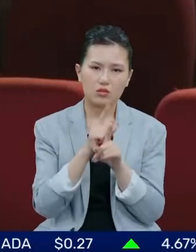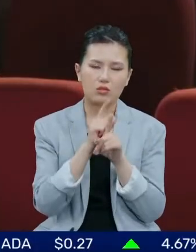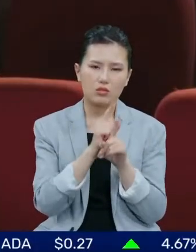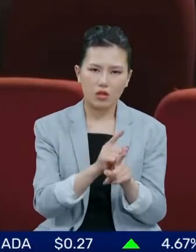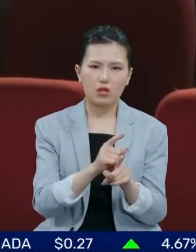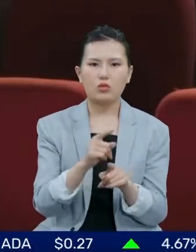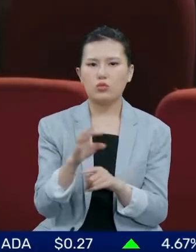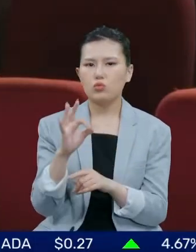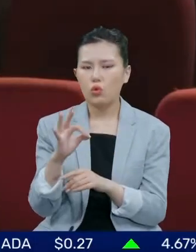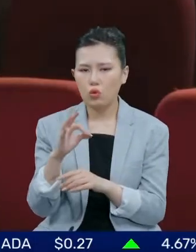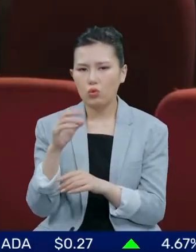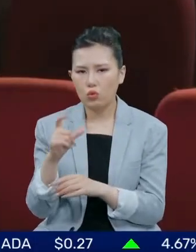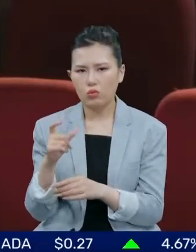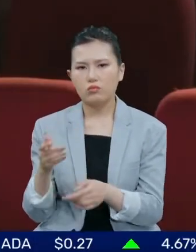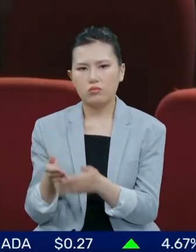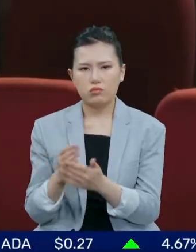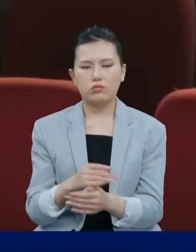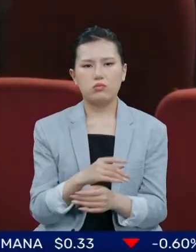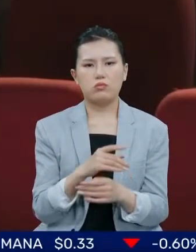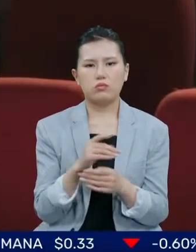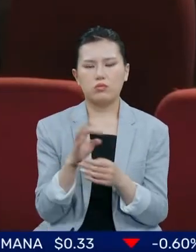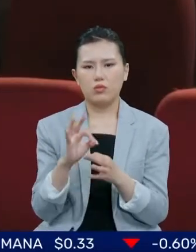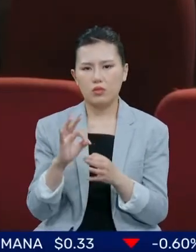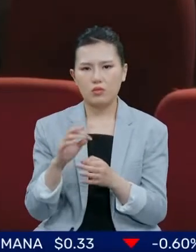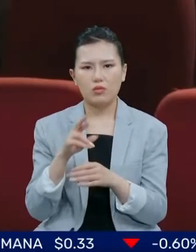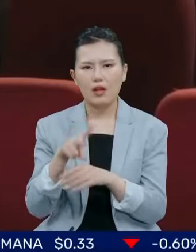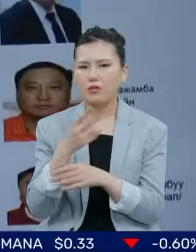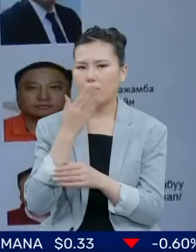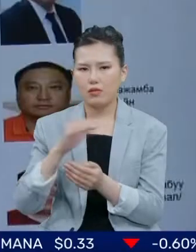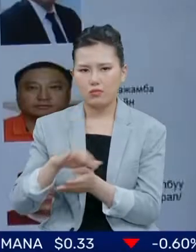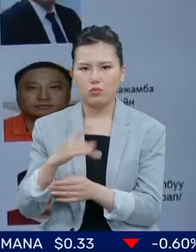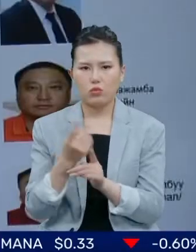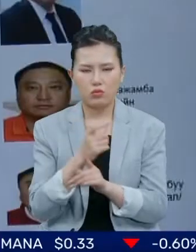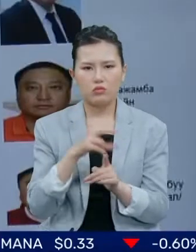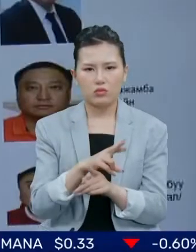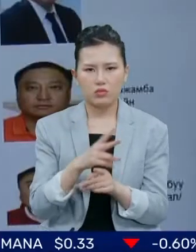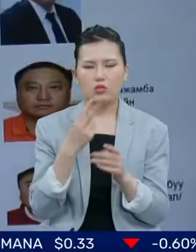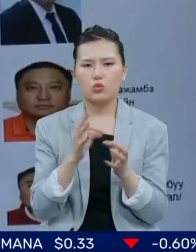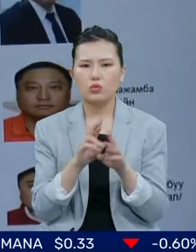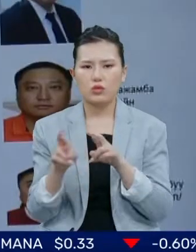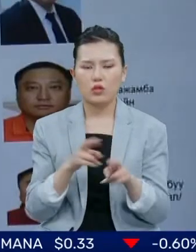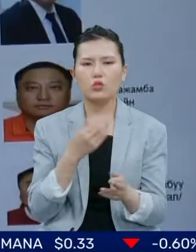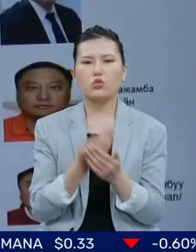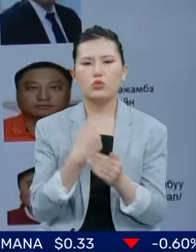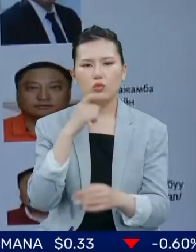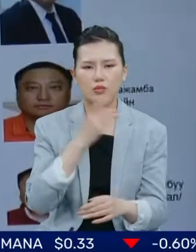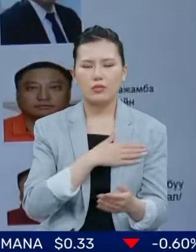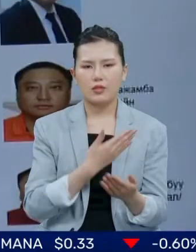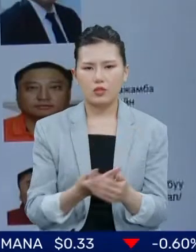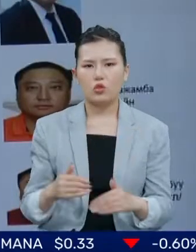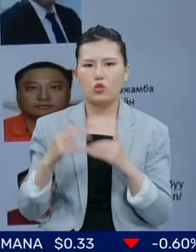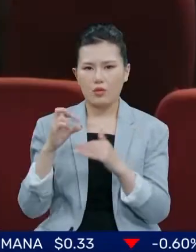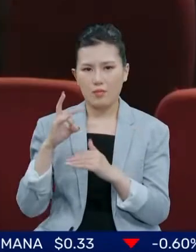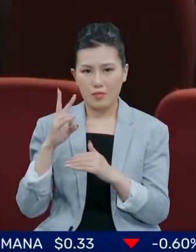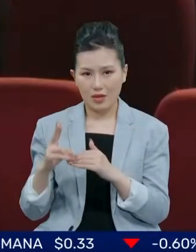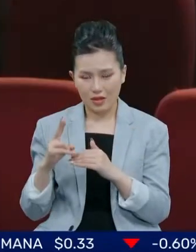ялгаж салгаад цагаатгаж цэвэрлж өгнөөгч хүсэж байна. Баярлалаа. Бэрин Групп компани захирал мөхтөртөө Хөгжлийн банкны эргээр 80 иргэн